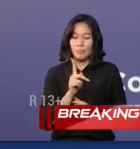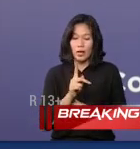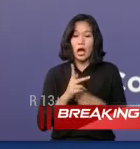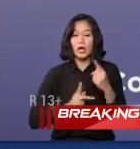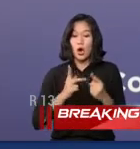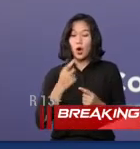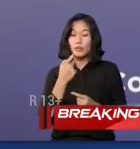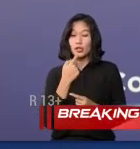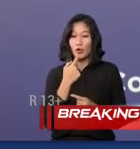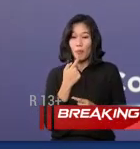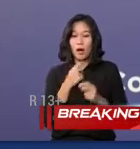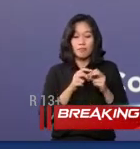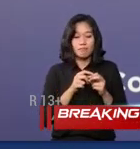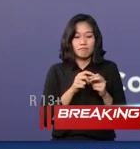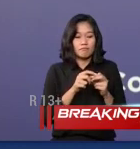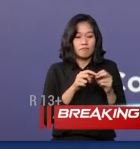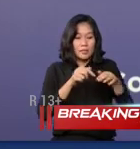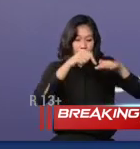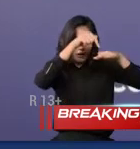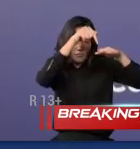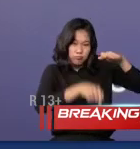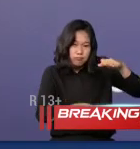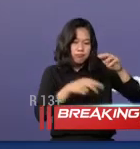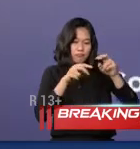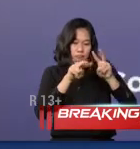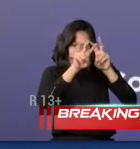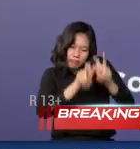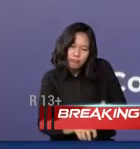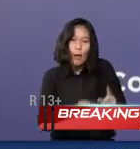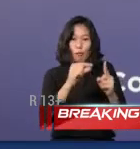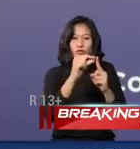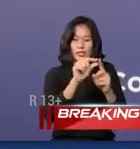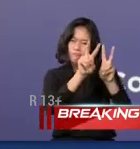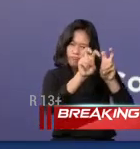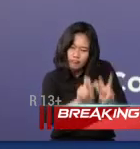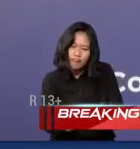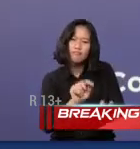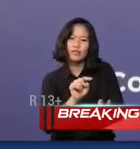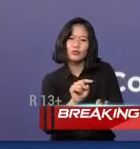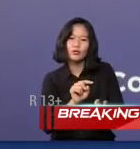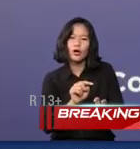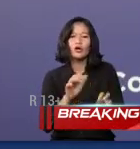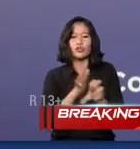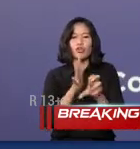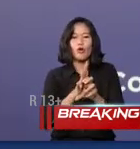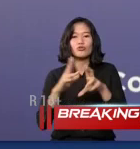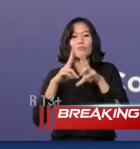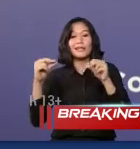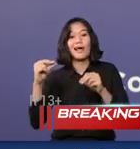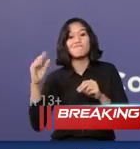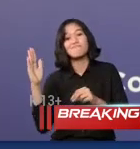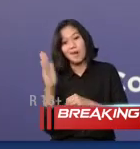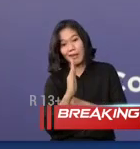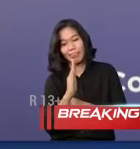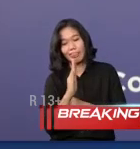coba memperinci di dalam beberapa provinsi kita bisa melihat bahwa Sumatera Barat misalnya